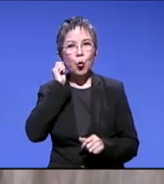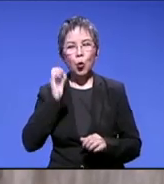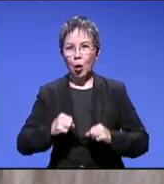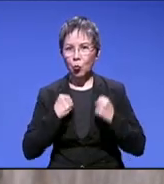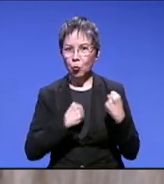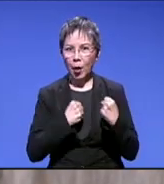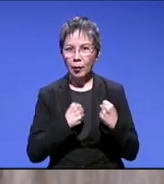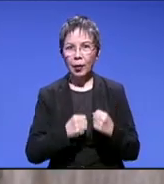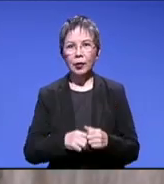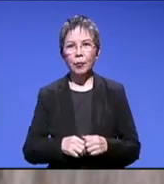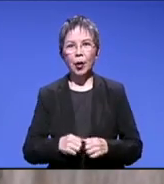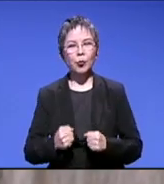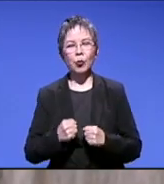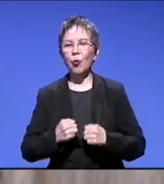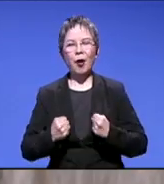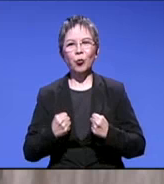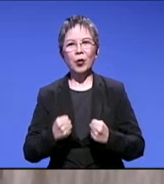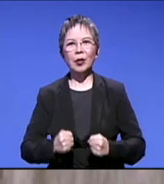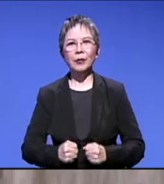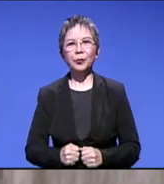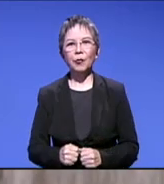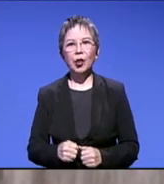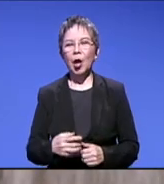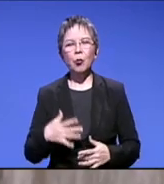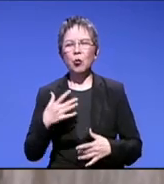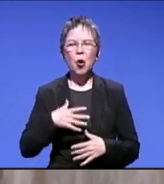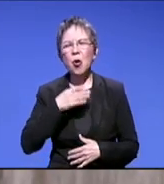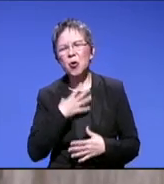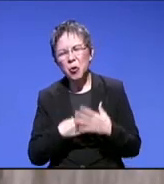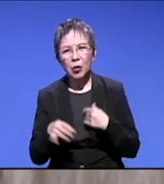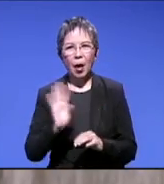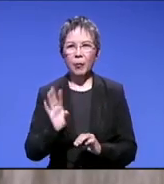kuat, yang tahan banting, yang tidak pernah mengeluh